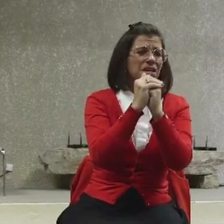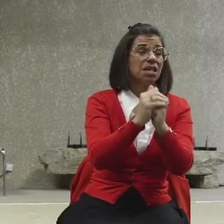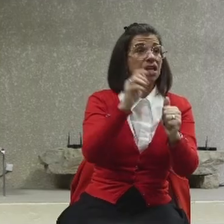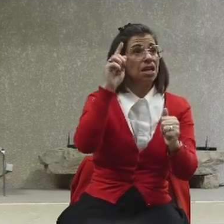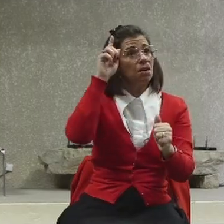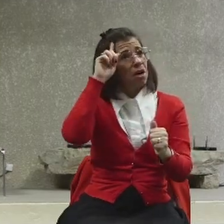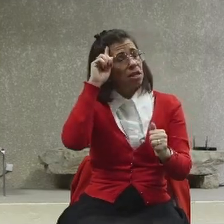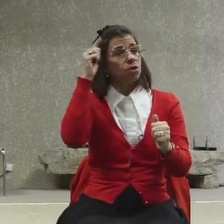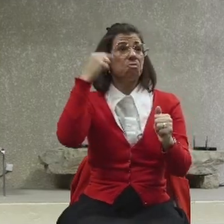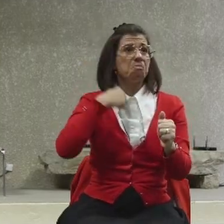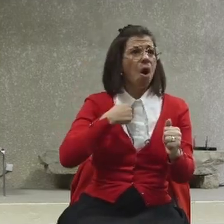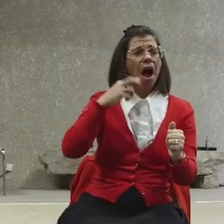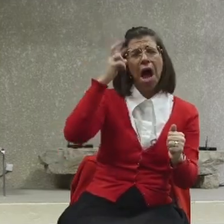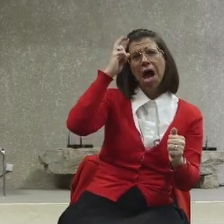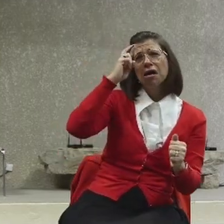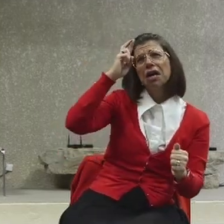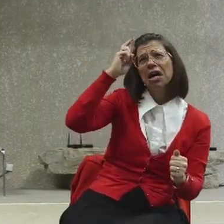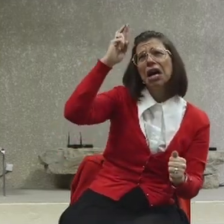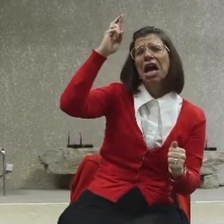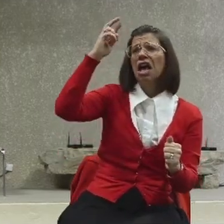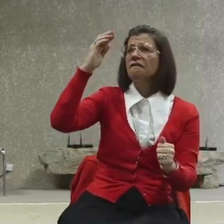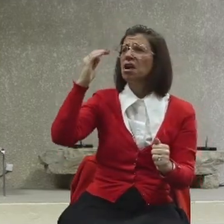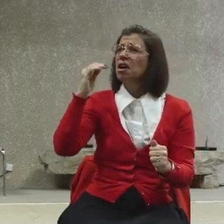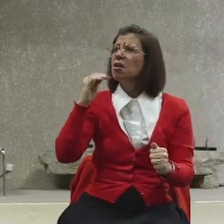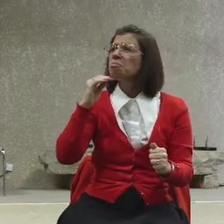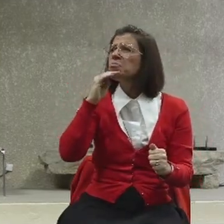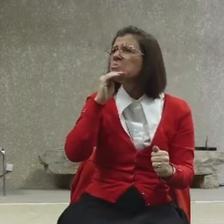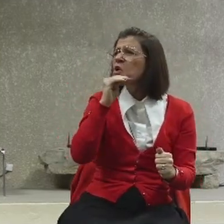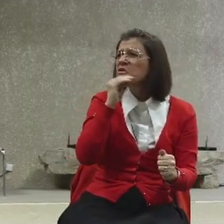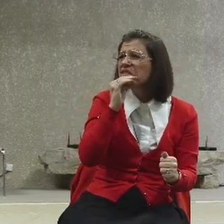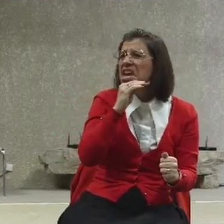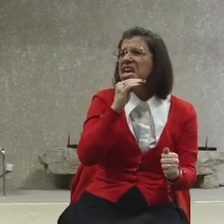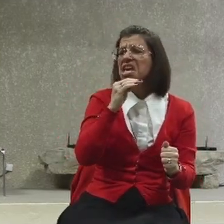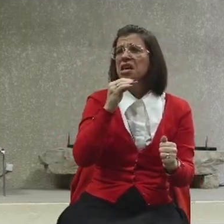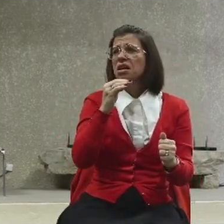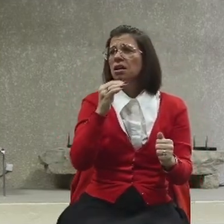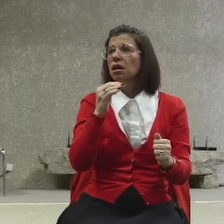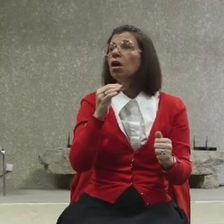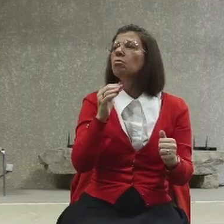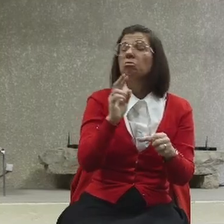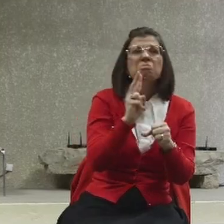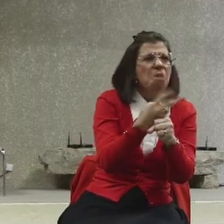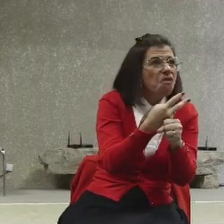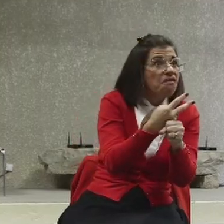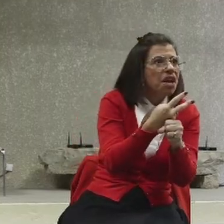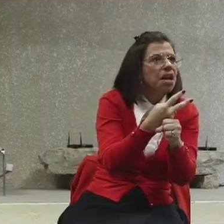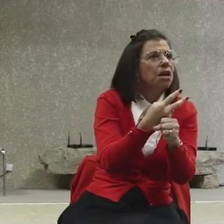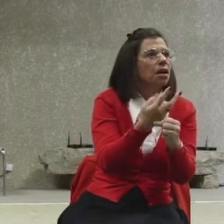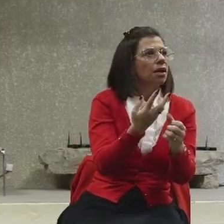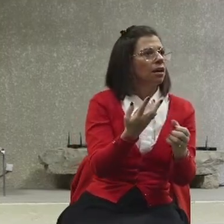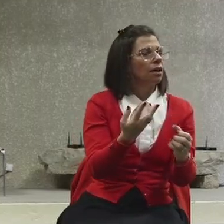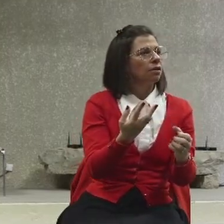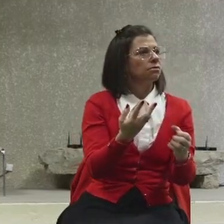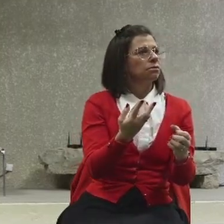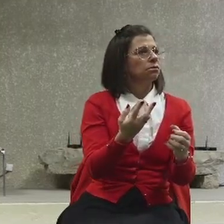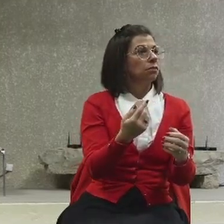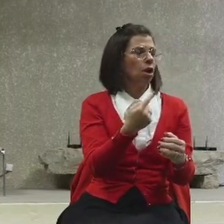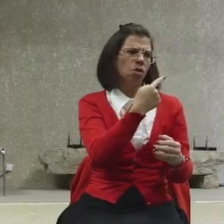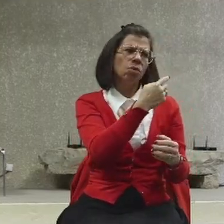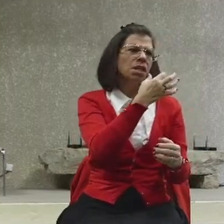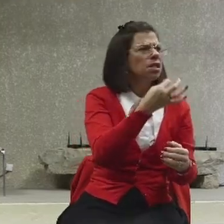obligé que tu sois tiraillé par tout ce qu'il y a dans le monde. Et tu te dis, mais il y a quand même quelque chose qui cloche. Ce n'est pas vraiment ça la vie